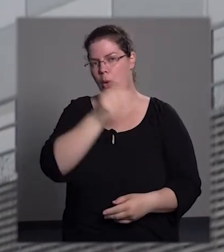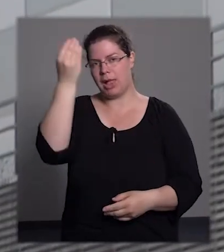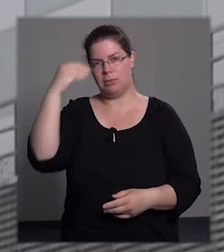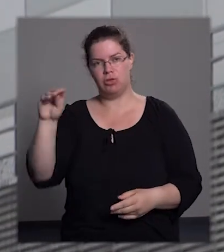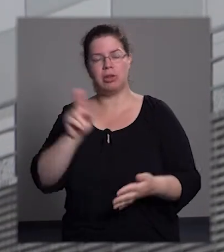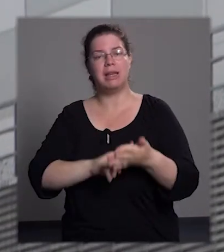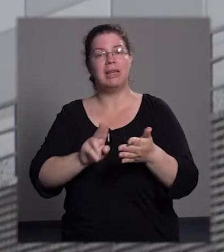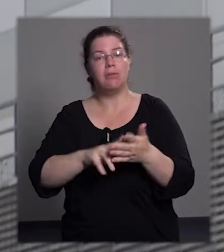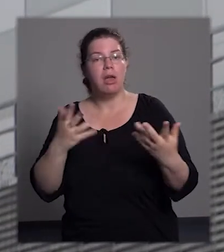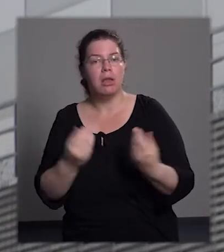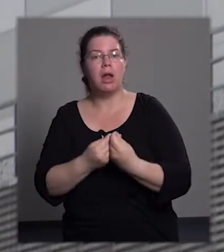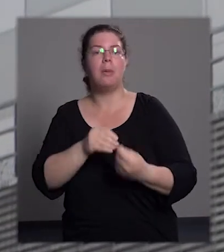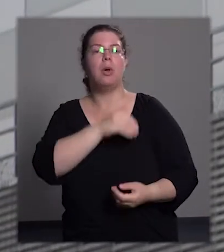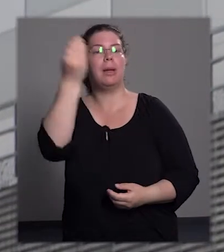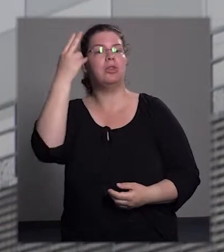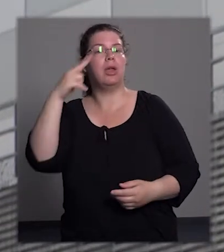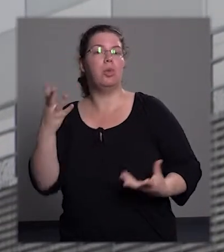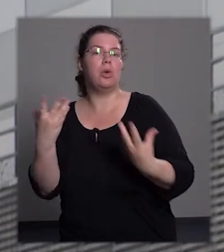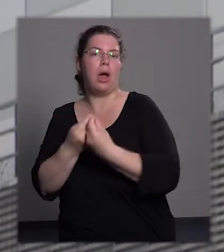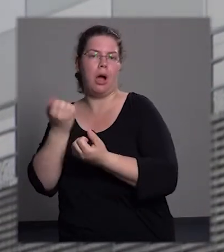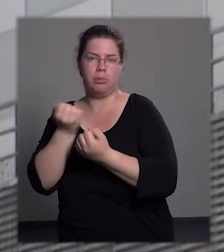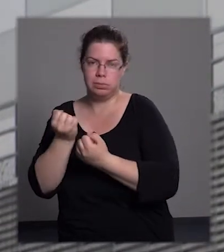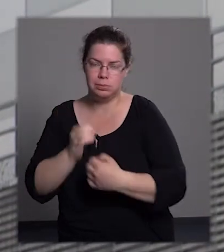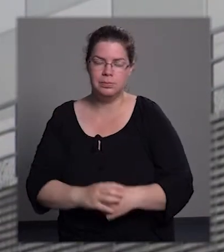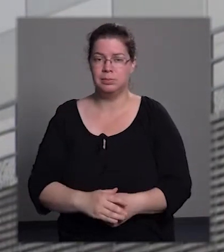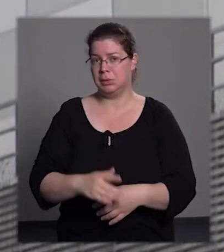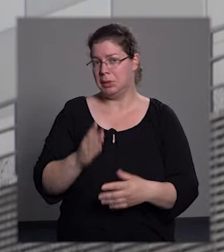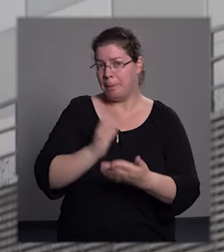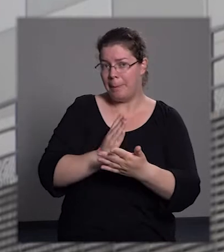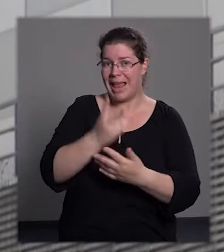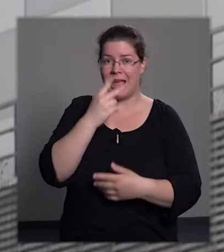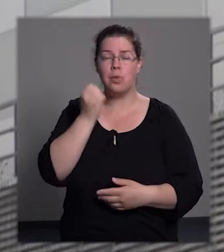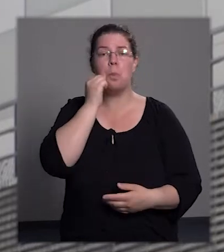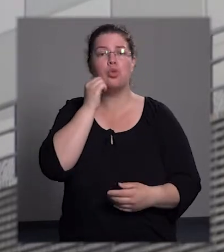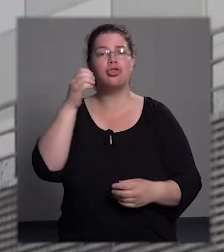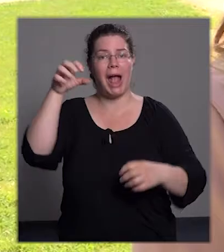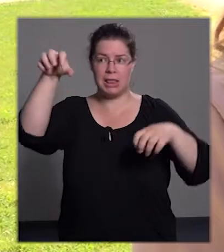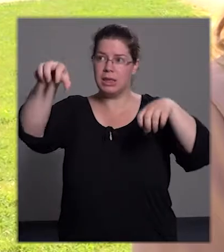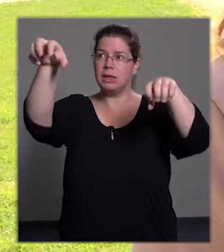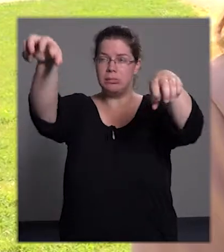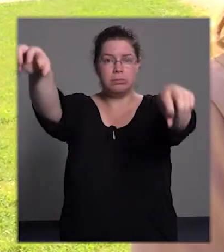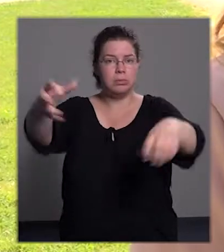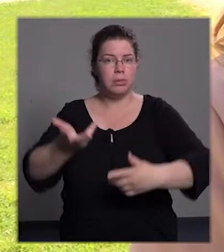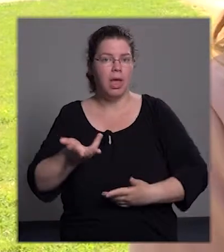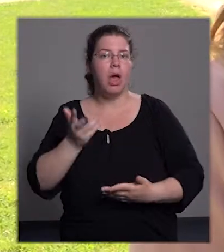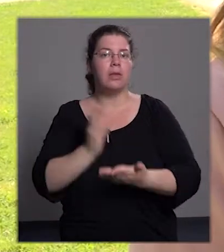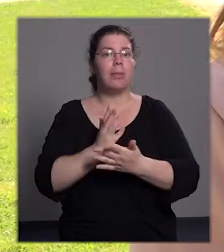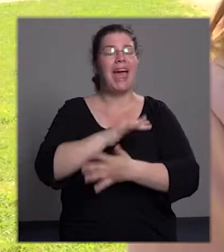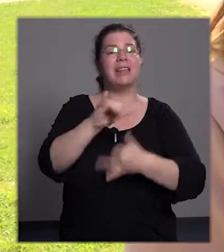hivatal, a polgármester úrral egyeztettük, de mint láthatjuk, már a muskátlik fönn vannak, a muskátlikat már januárban kezdtik